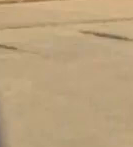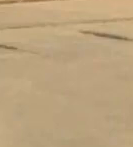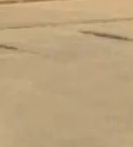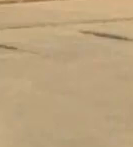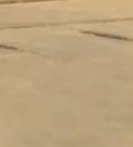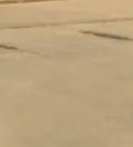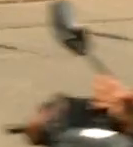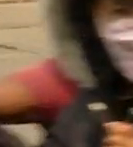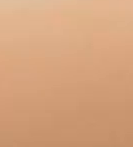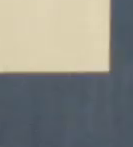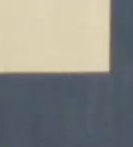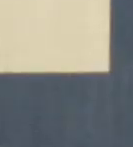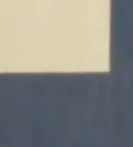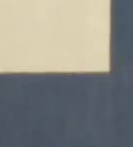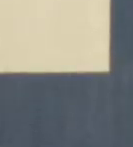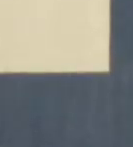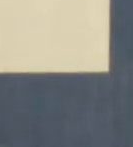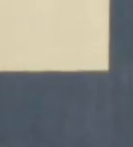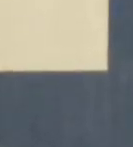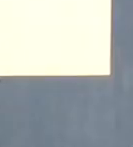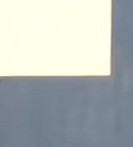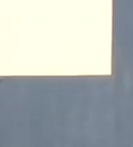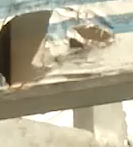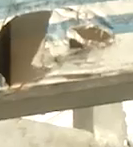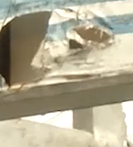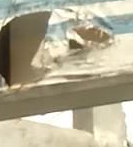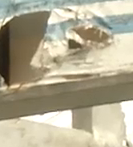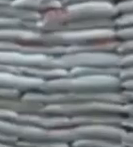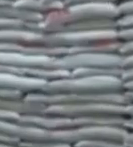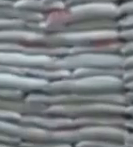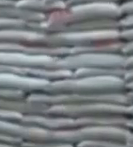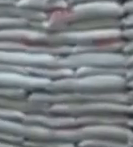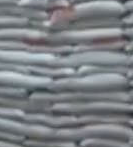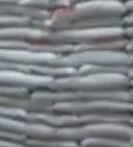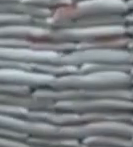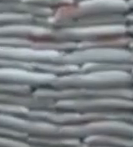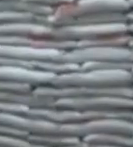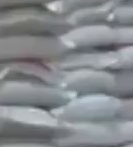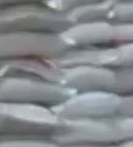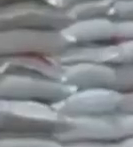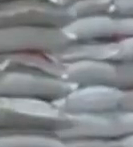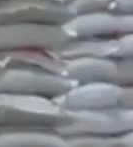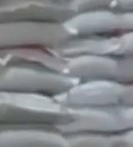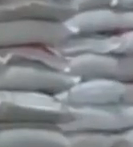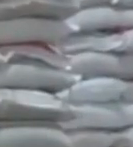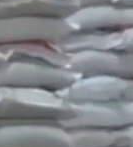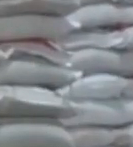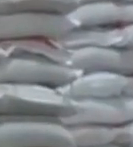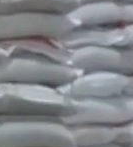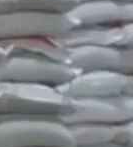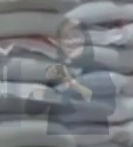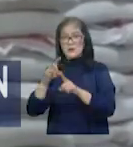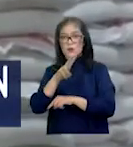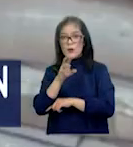Beras yang ditanam ini memang beras bantuan pemerintah dari presiden yang akan didistribusikan kepada masyarakat sejak April hingga Desember 2020 lalu.